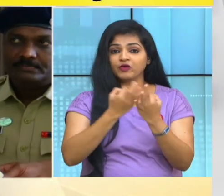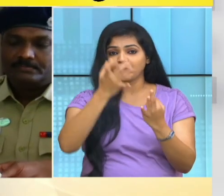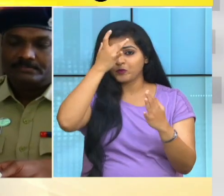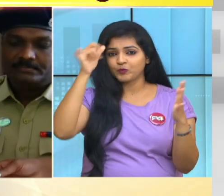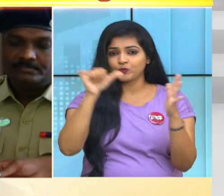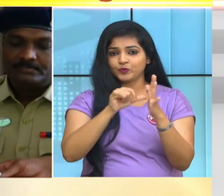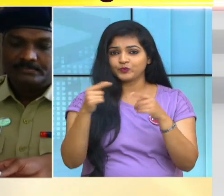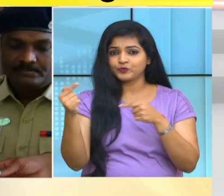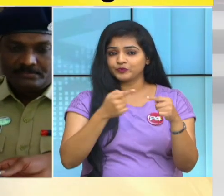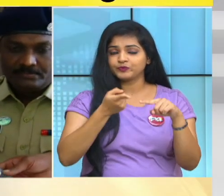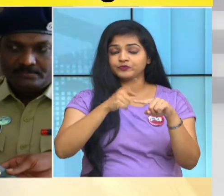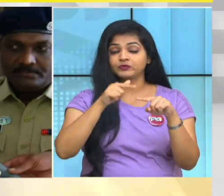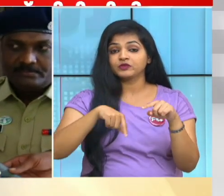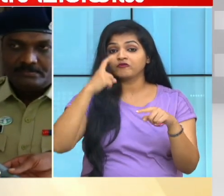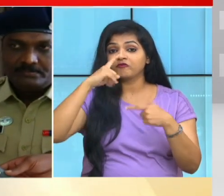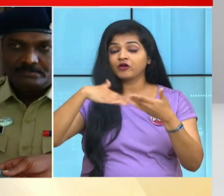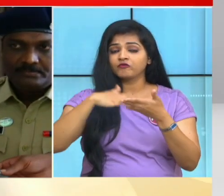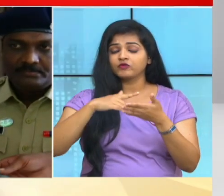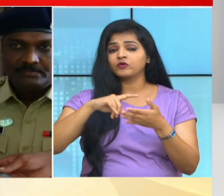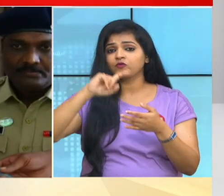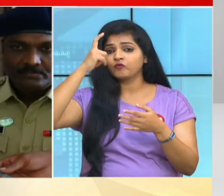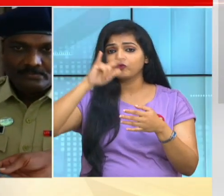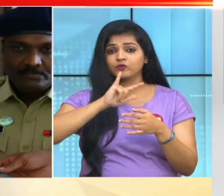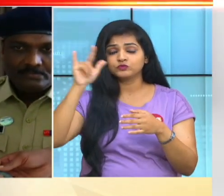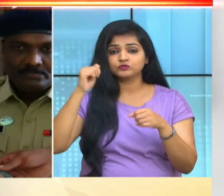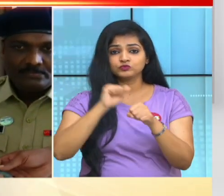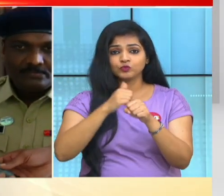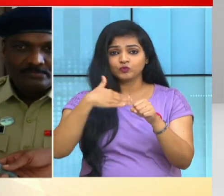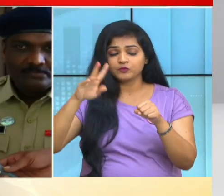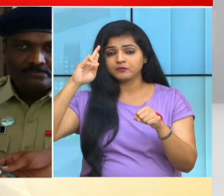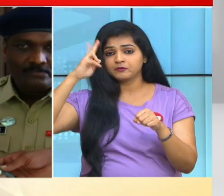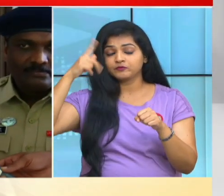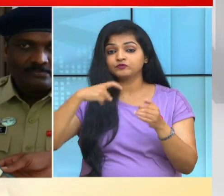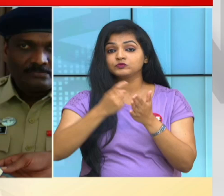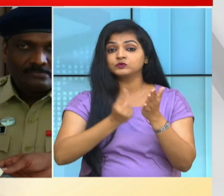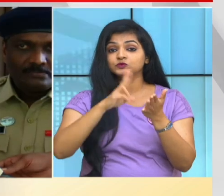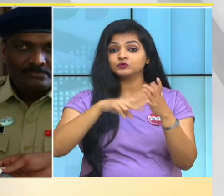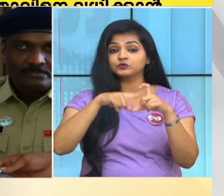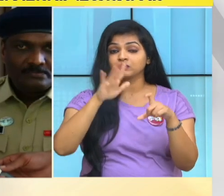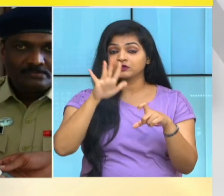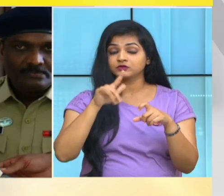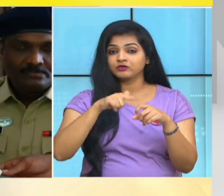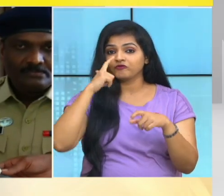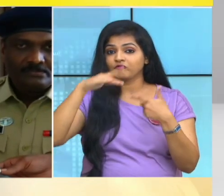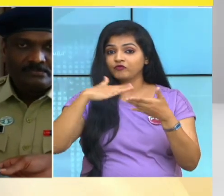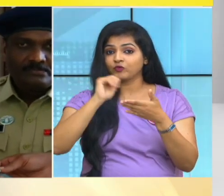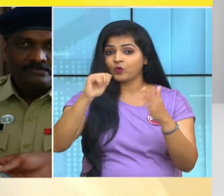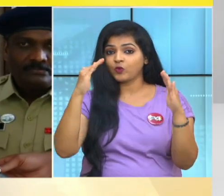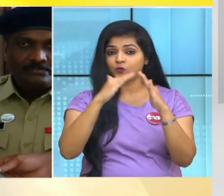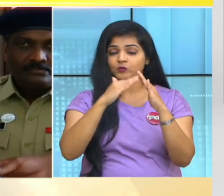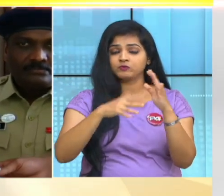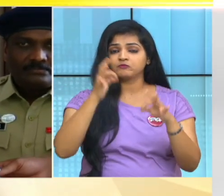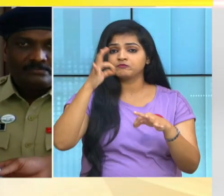ഭാര്യയെ വിദേശത്ത് ജോലിക്ക് അയച്ചിട്ടുള്ള വിരോധം മൂലം ജൂൺ 5-ന് ഈ പ്രതി ഭാര്യ വീട്ടുകാരുടെ വീട്ടിൽ കയറി അതിക്രമം